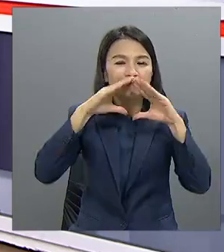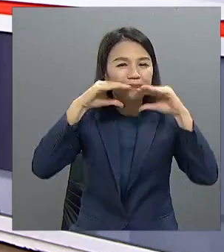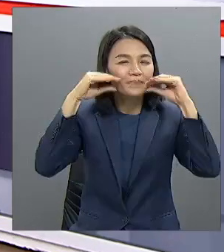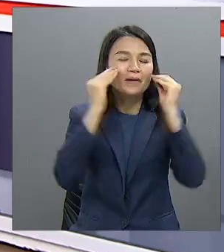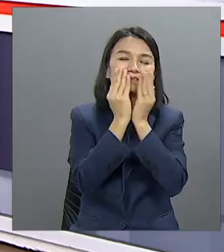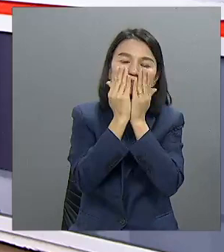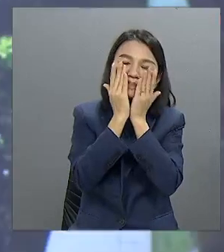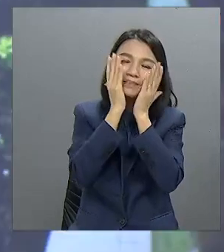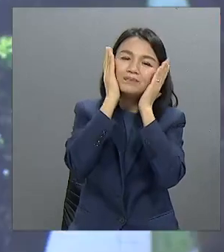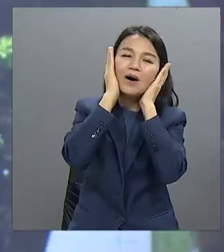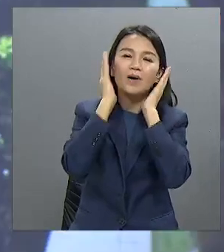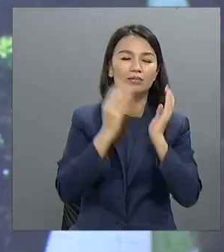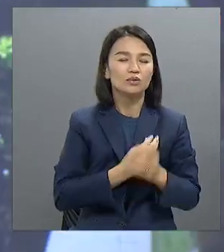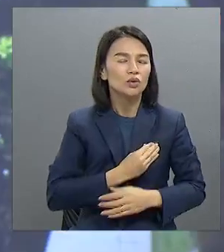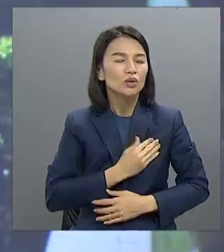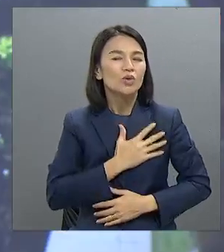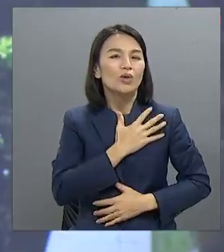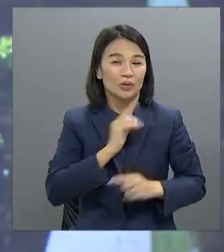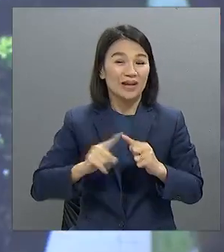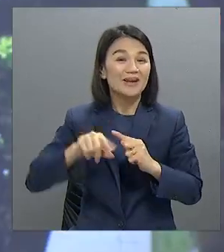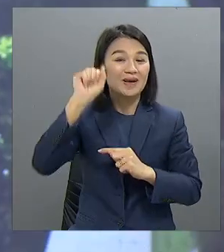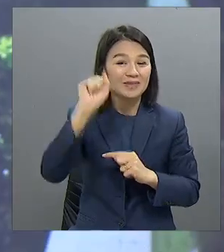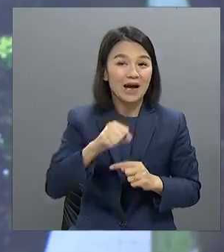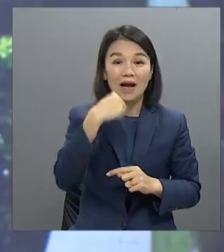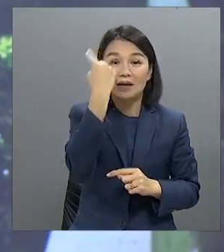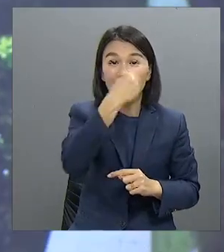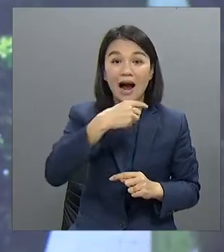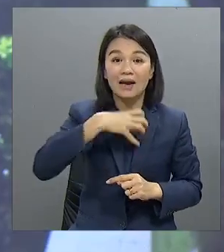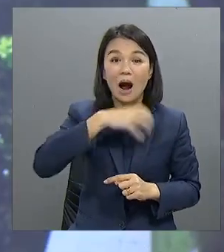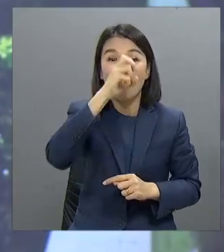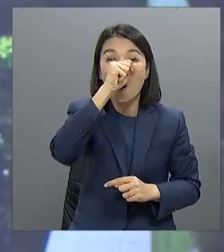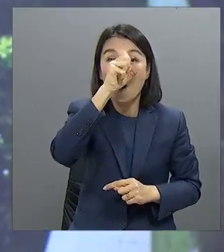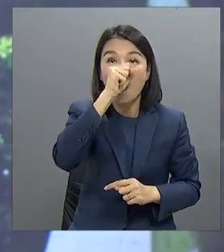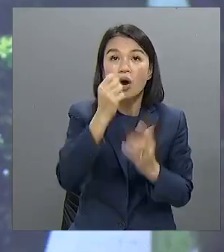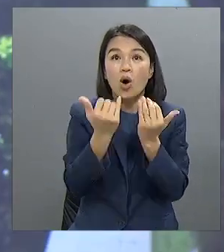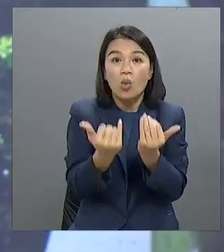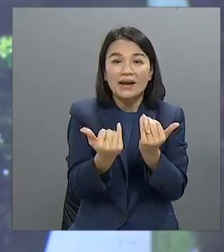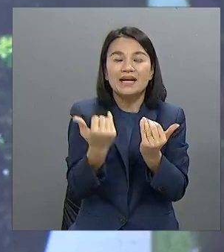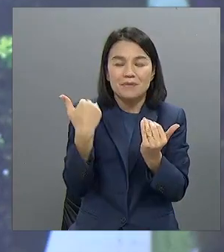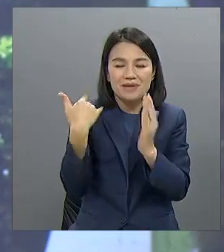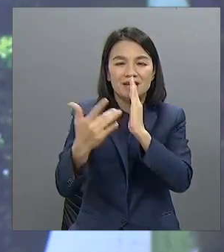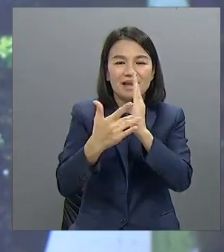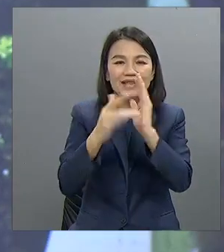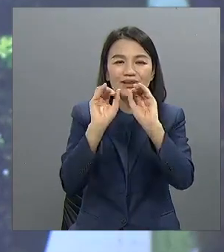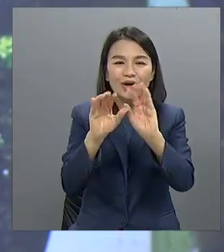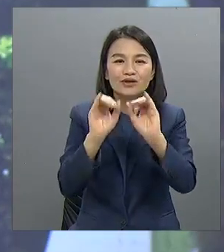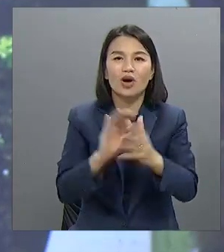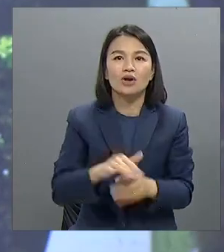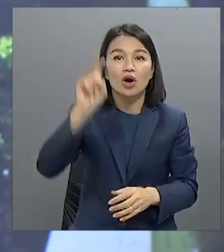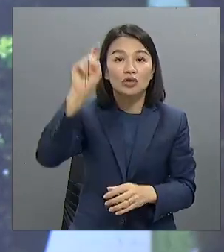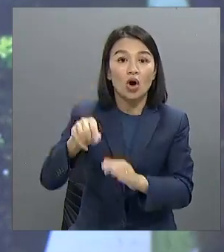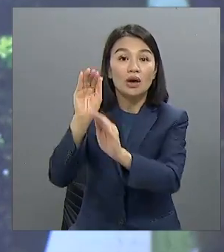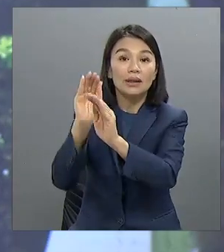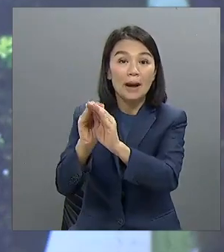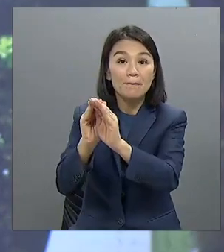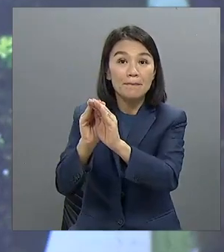ะสำหรับคุณผู้ชมนะคะที่อยากจะไปลองทำจำปาดองดูนะคะวันนี้มีเทคนิคมาฝากด้วยค่ะเขาบอกว่าจะต้องเก็บไว้ในอุณหภูมิที่ไม่